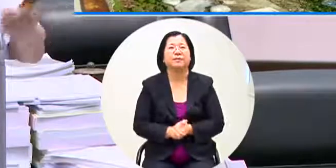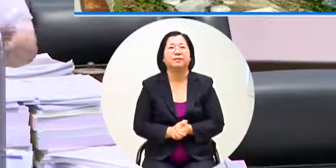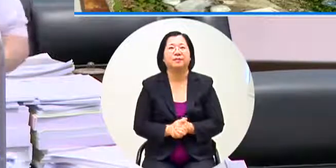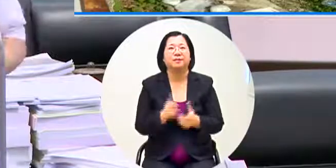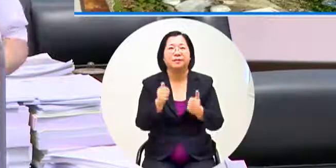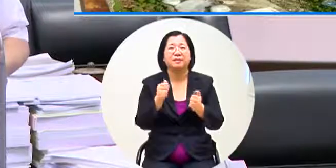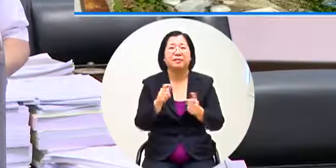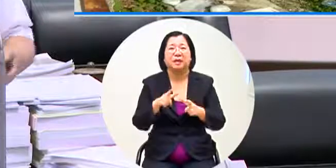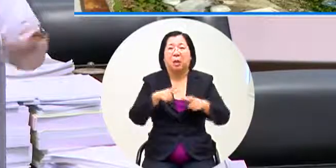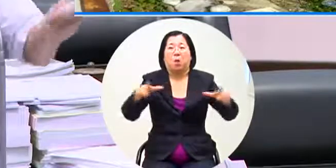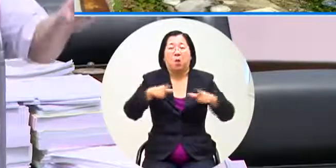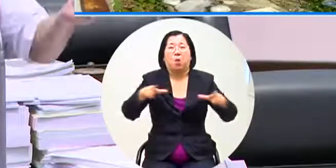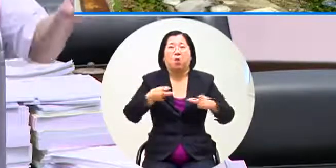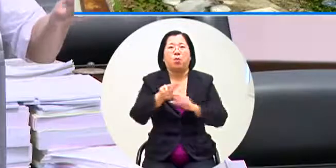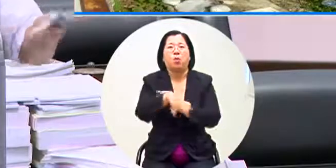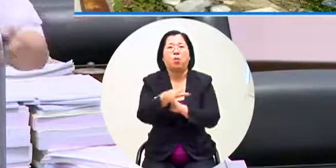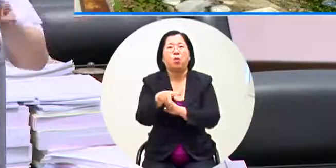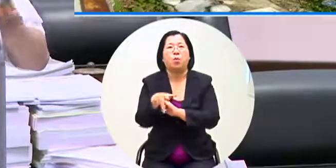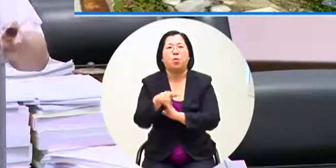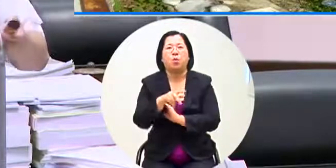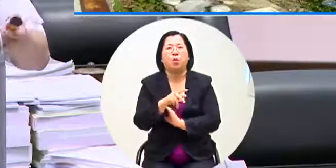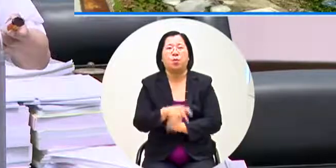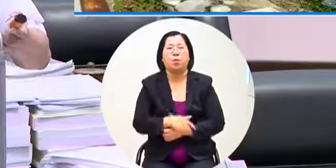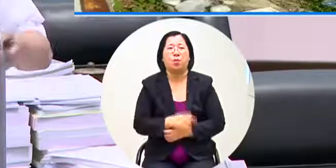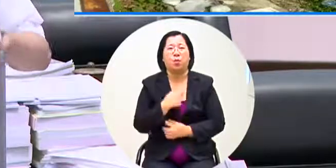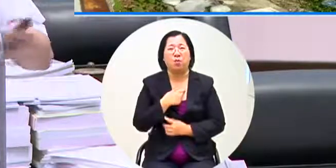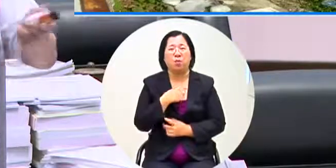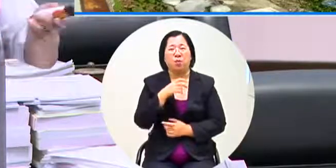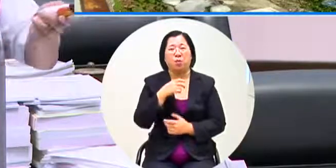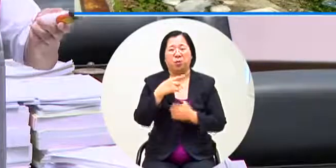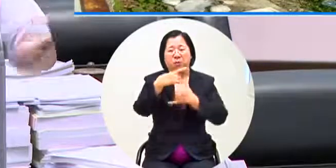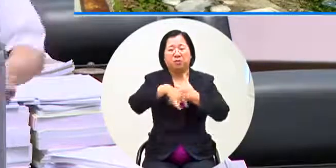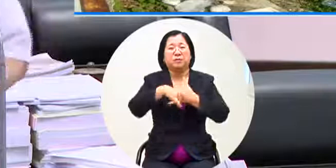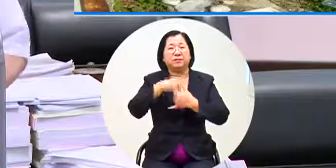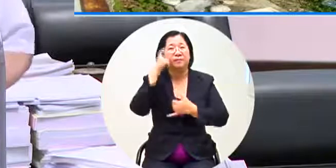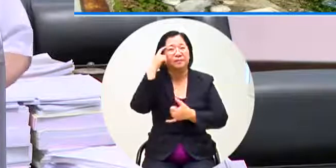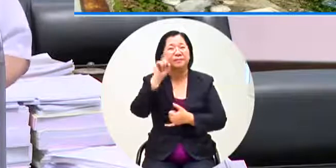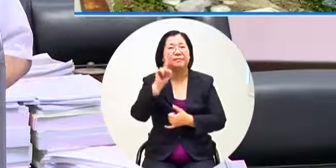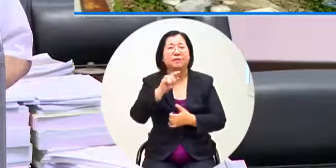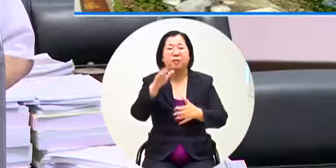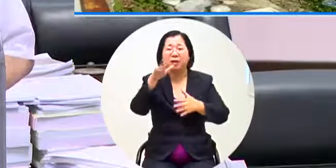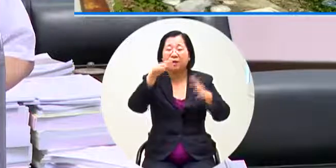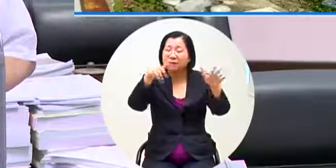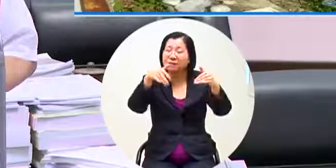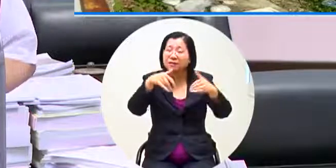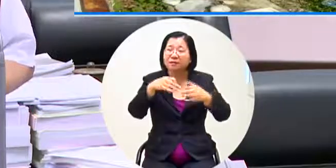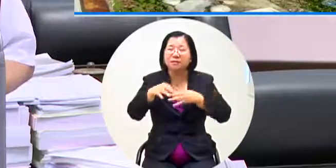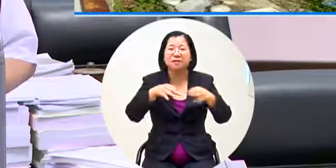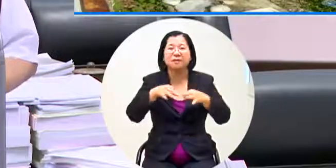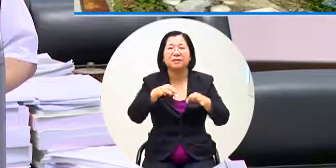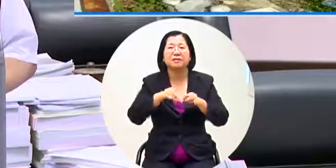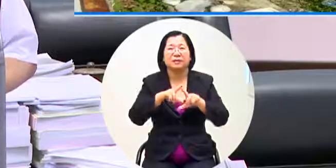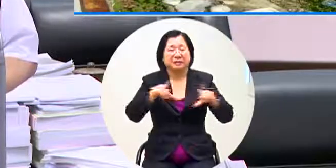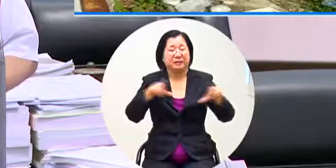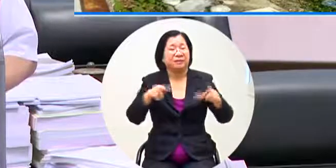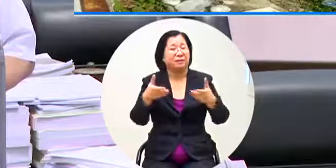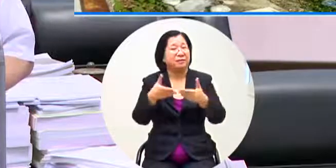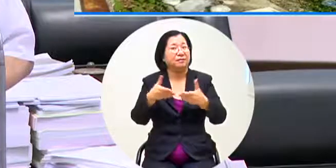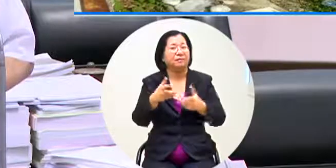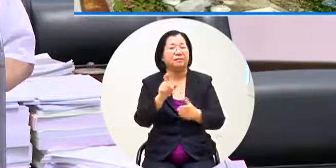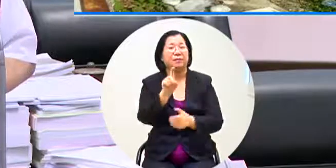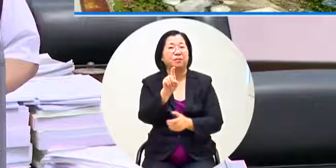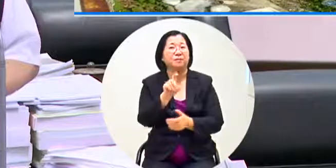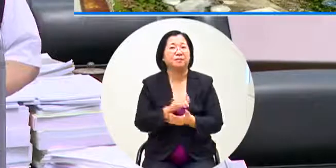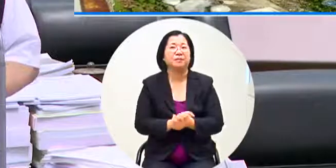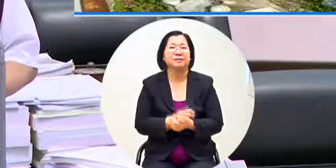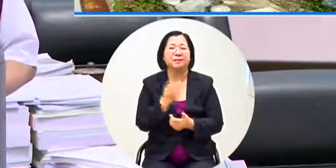但我个人的看法是讲无法度招商。啊，无法度做大型开发，是毋是遐会当甲变做吼？咱市府